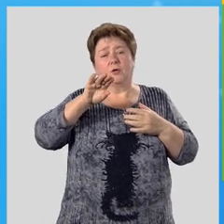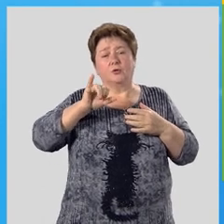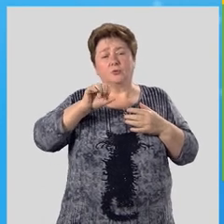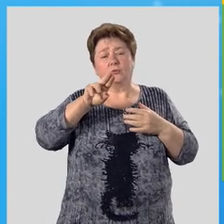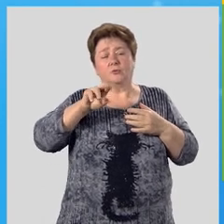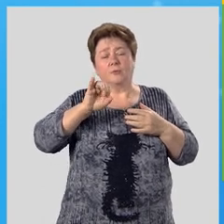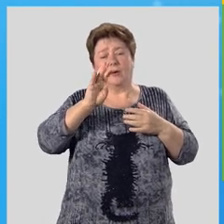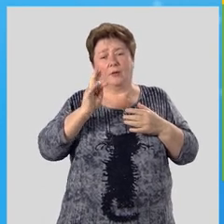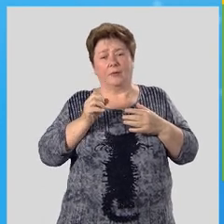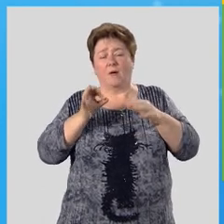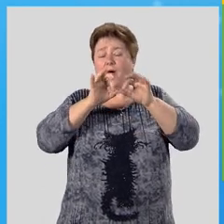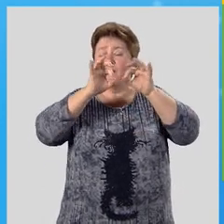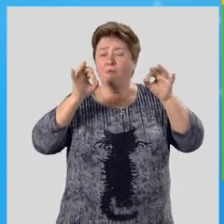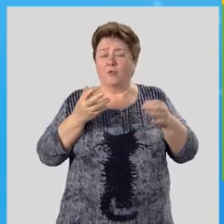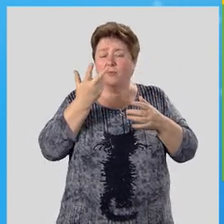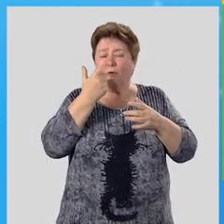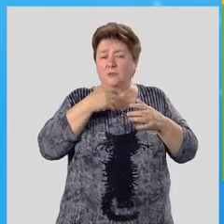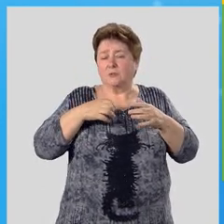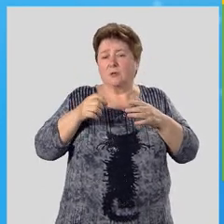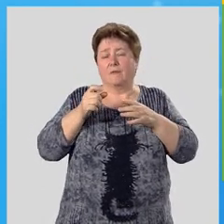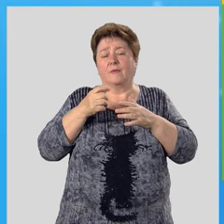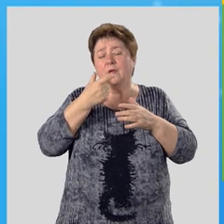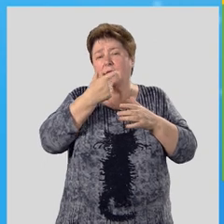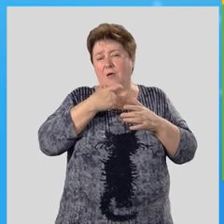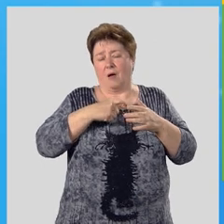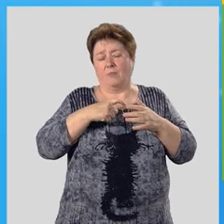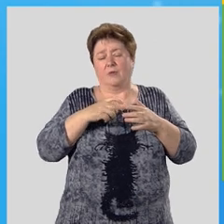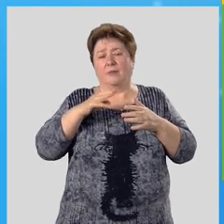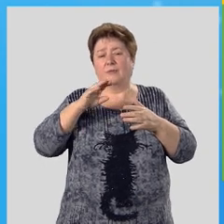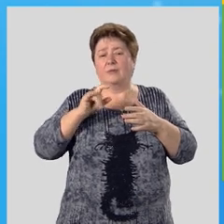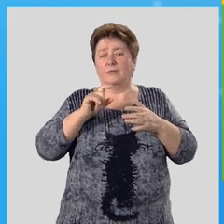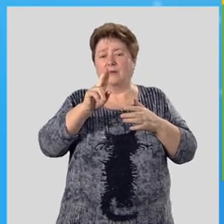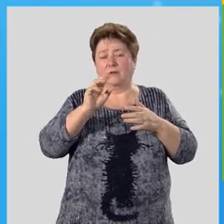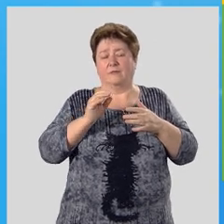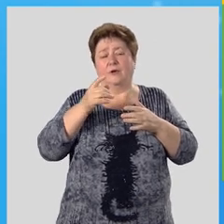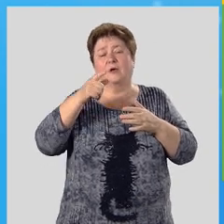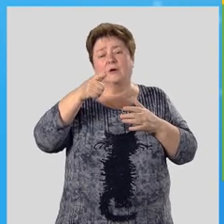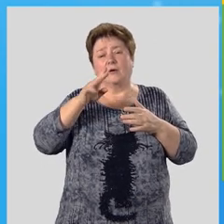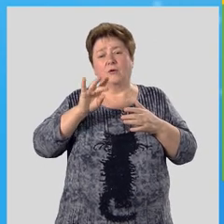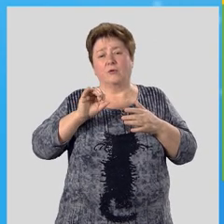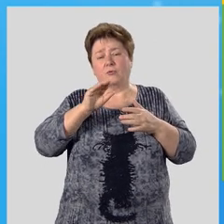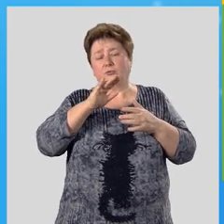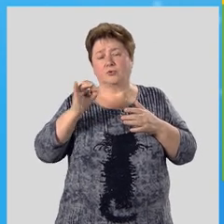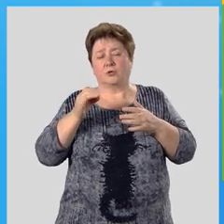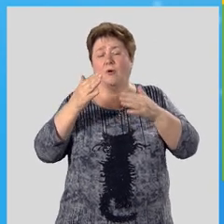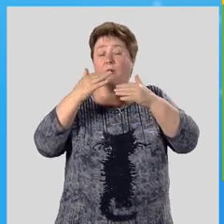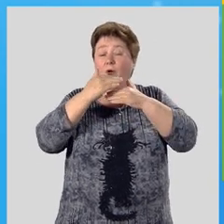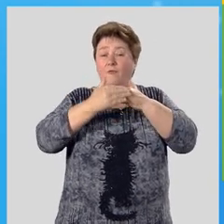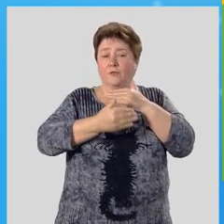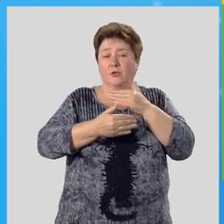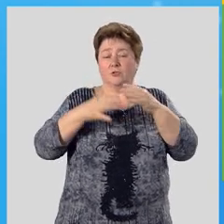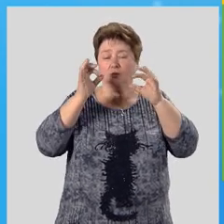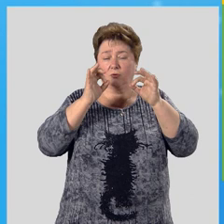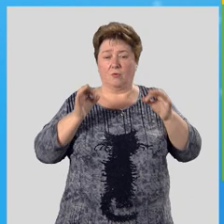тюльпана. Форма и окраска плодов у яблонь, тыквы, груши. Внешний